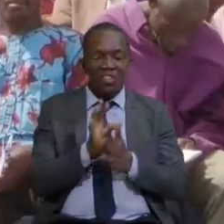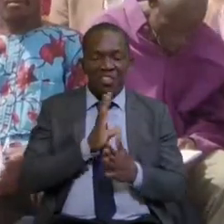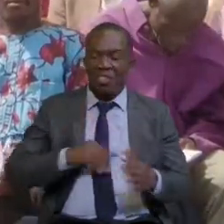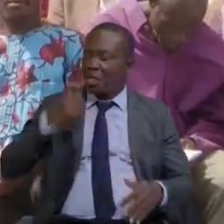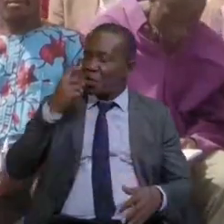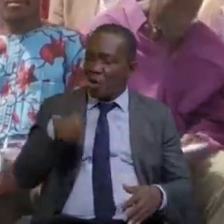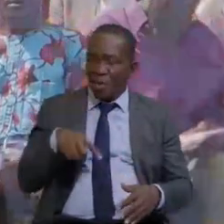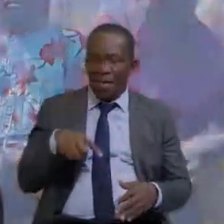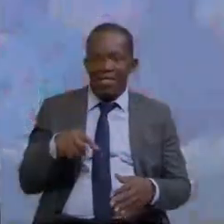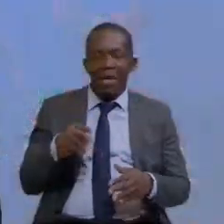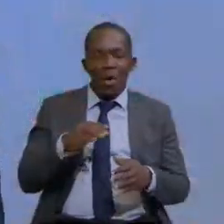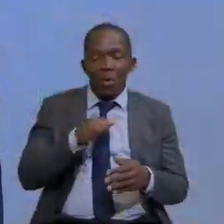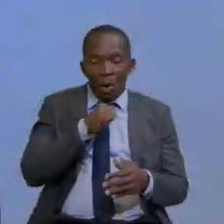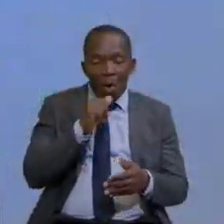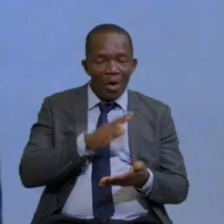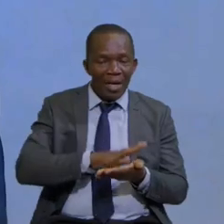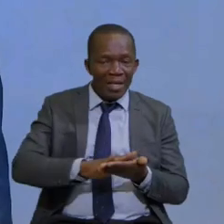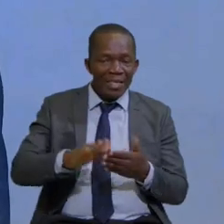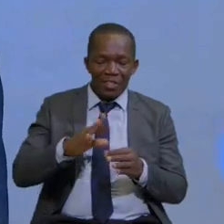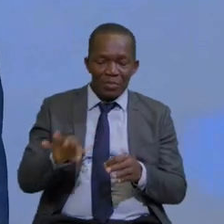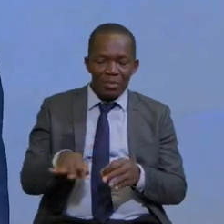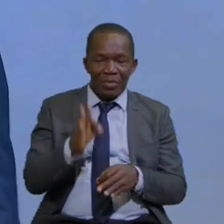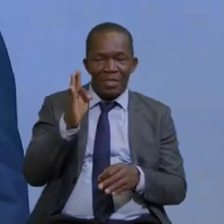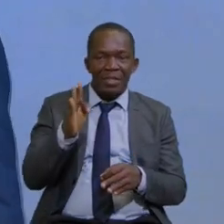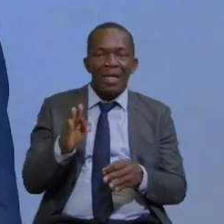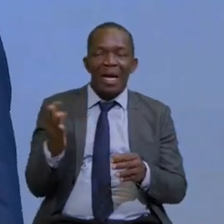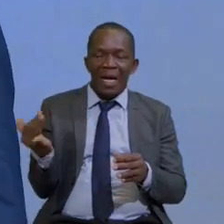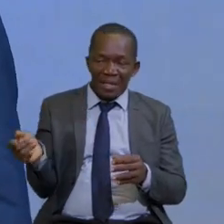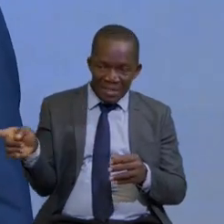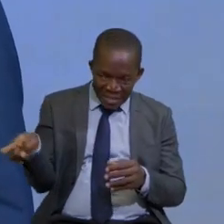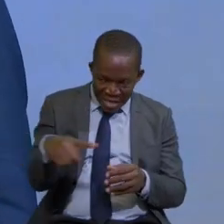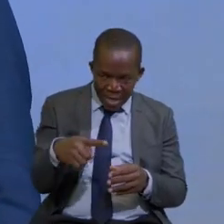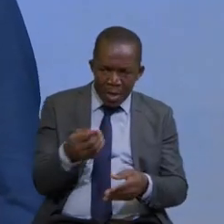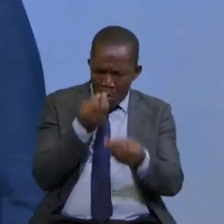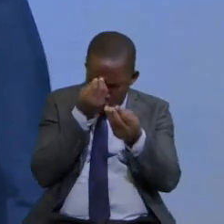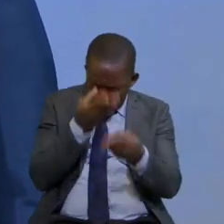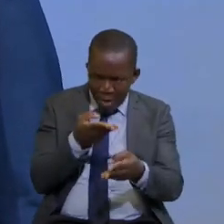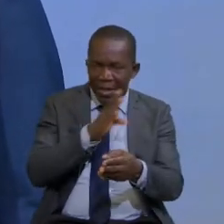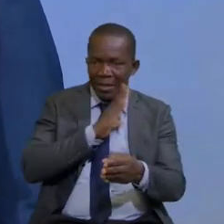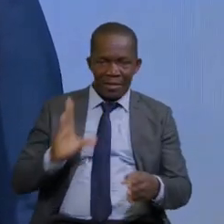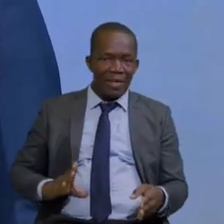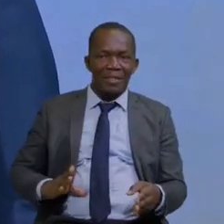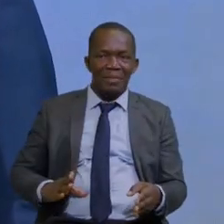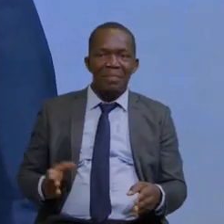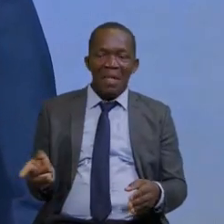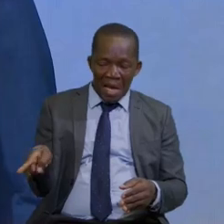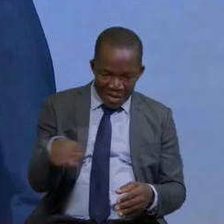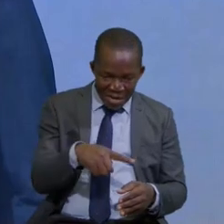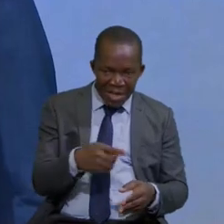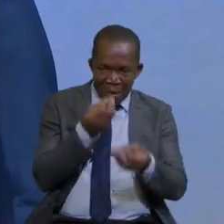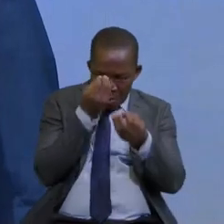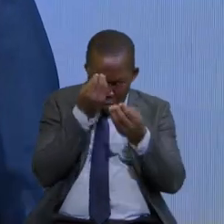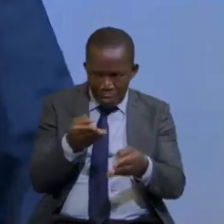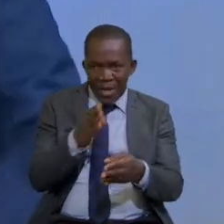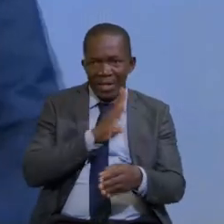Aux esprits impurs, et ils sortent. Et ils sortent.